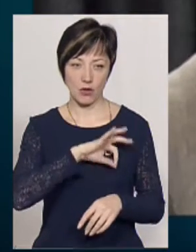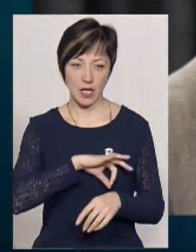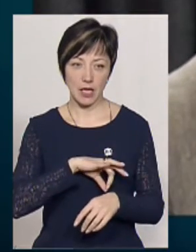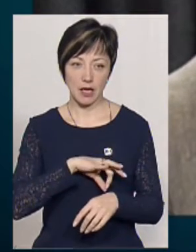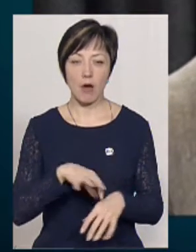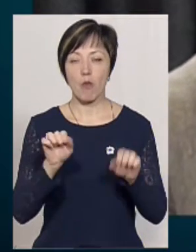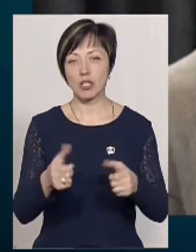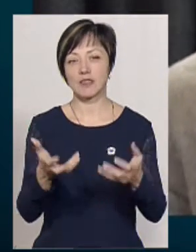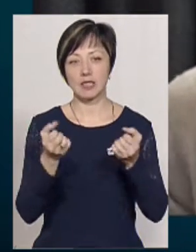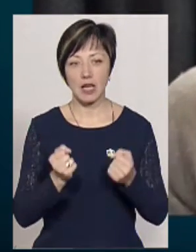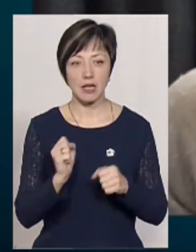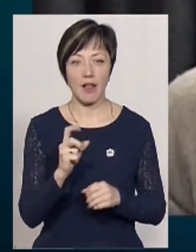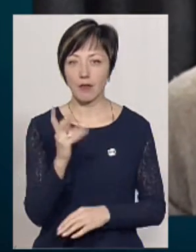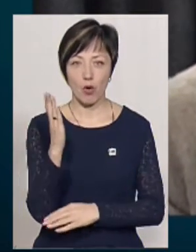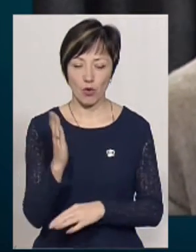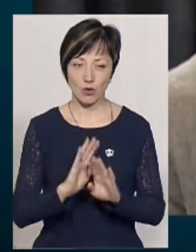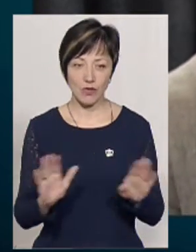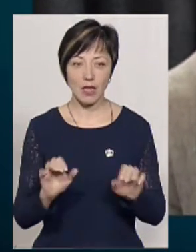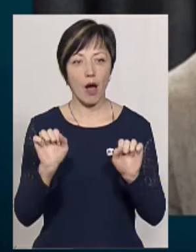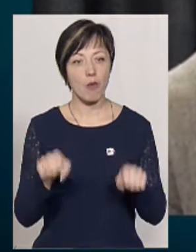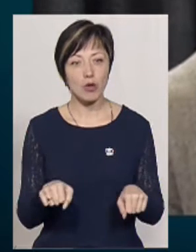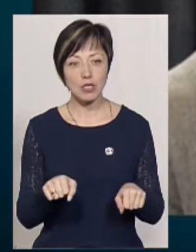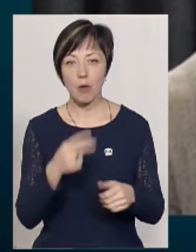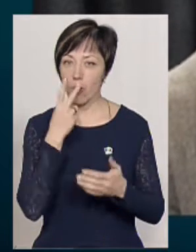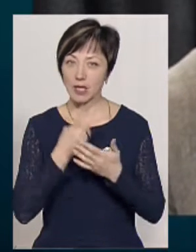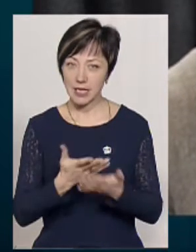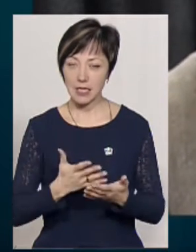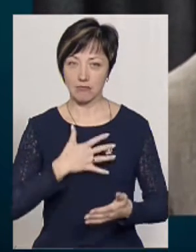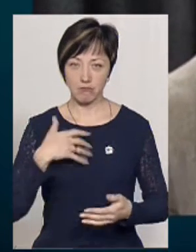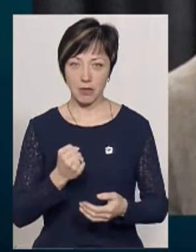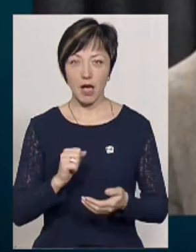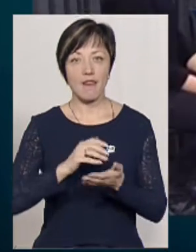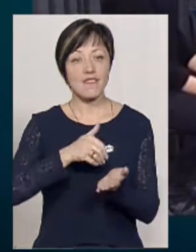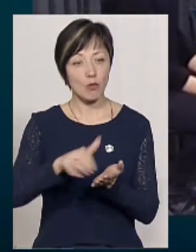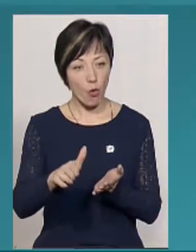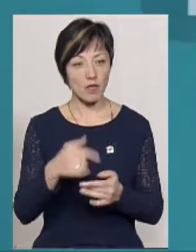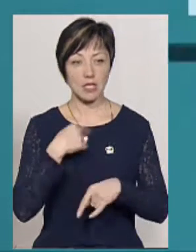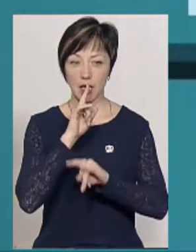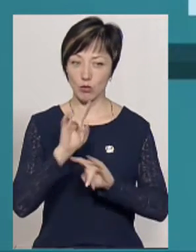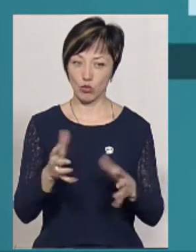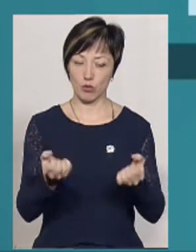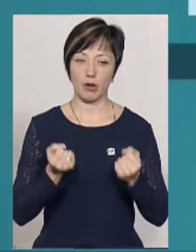можна взяти, але не проголосувати. А можна проявити громадянську позицію і відмовитись. Я не буду брати.